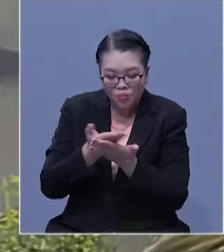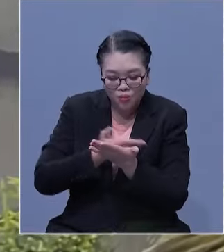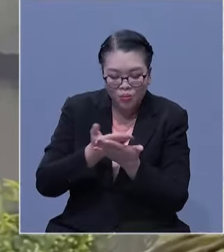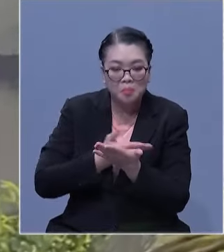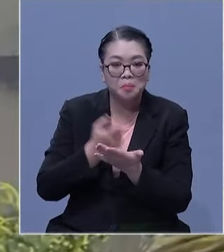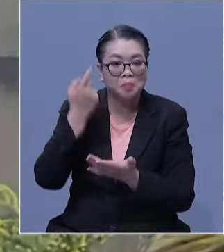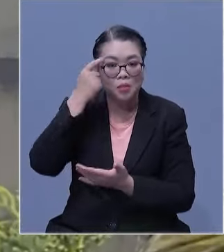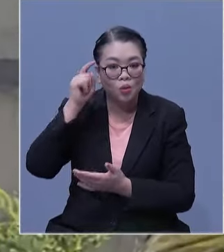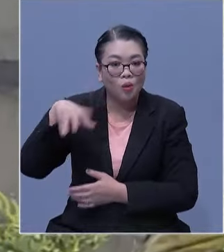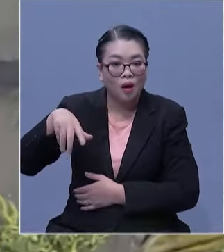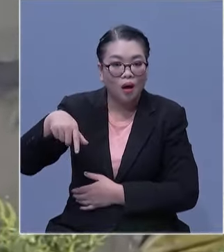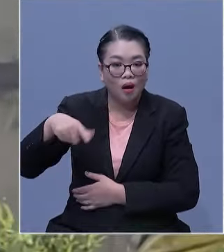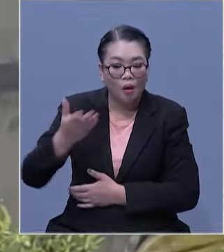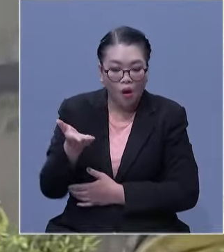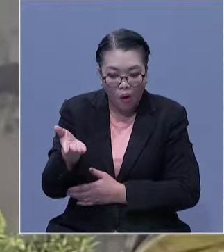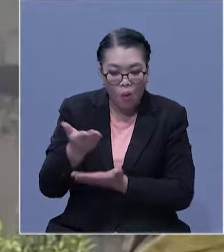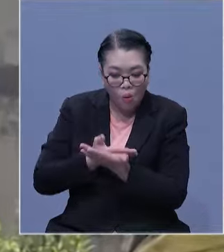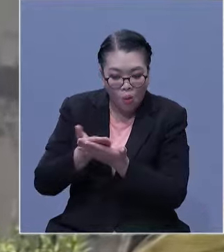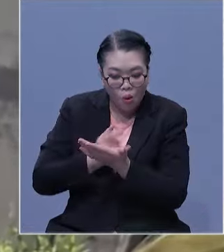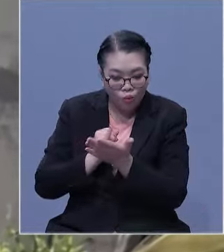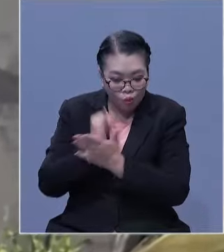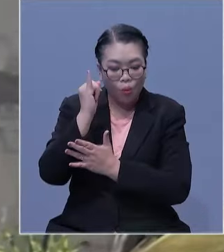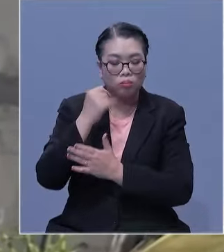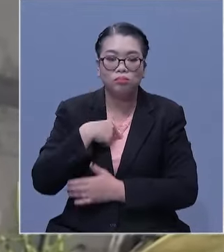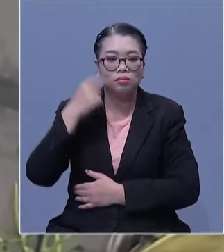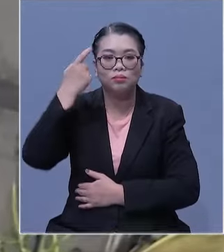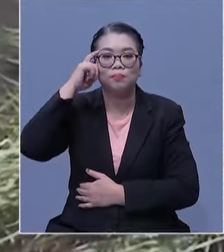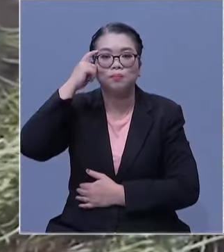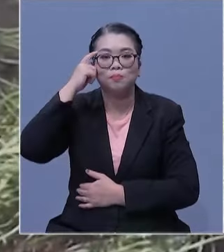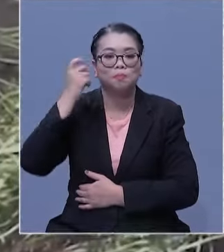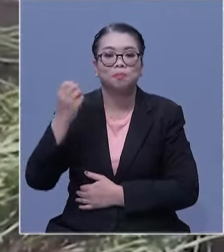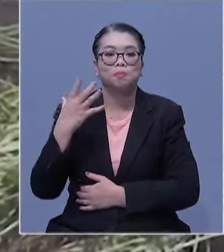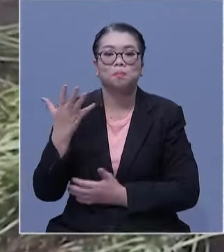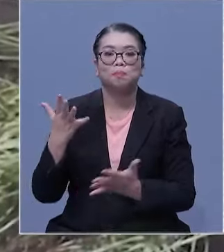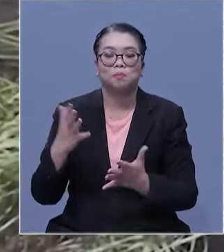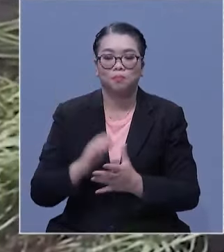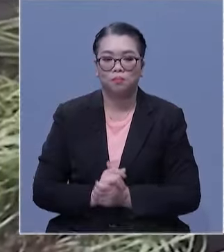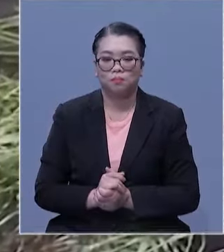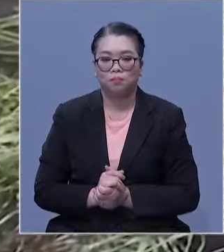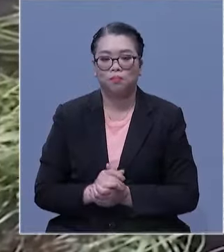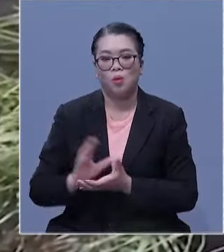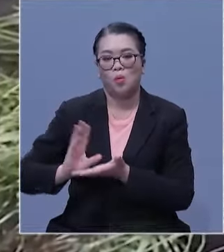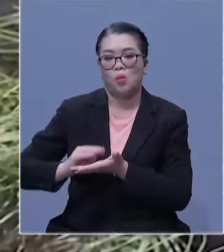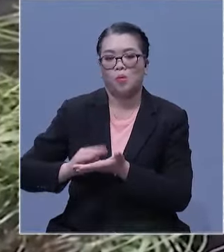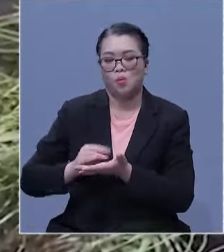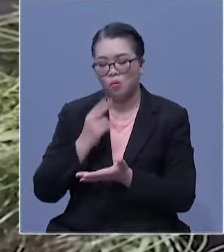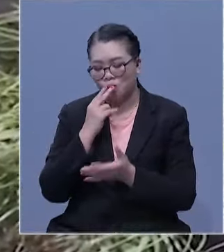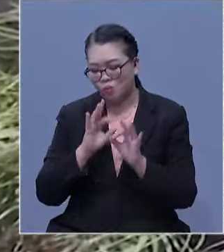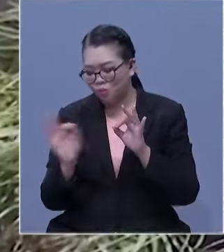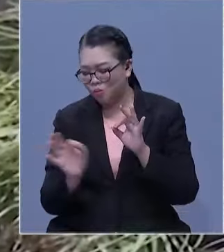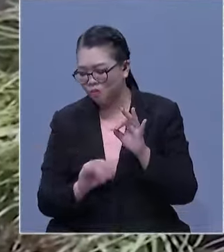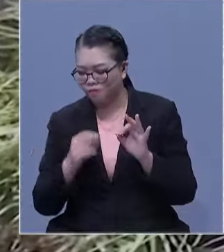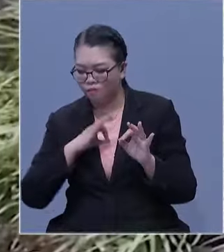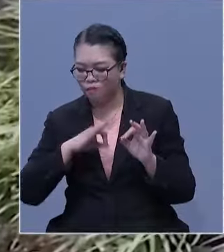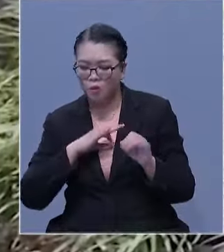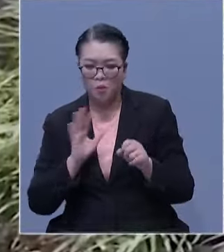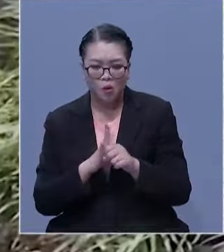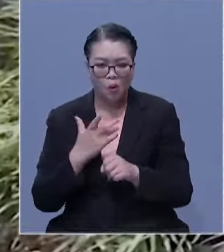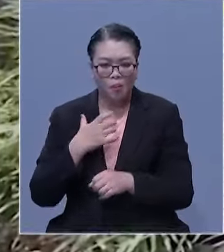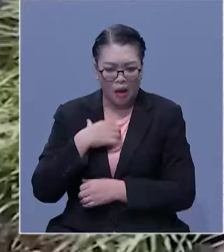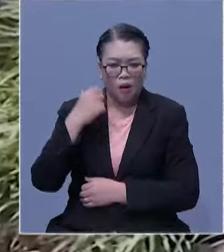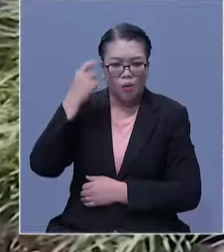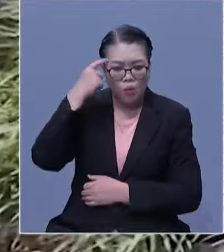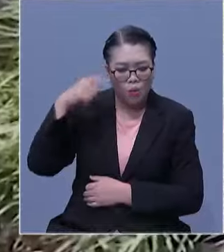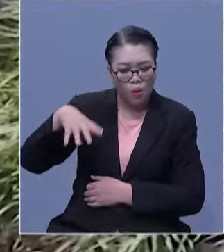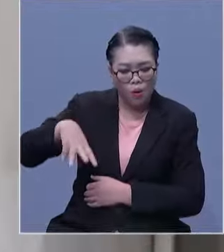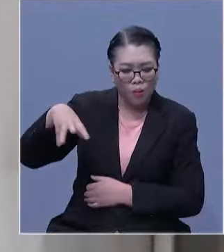ไม่เคยรู้วามีคนมาขอหวยแล้ถูกแต่เนอข่วก็ข้อมูลมจะไม่ครบนะคุจอยผมกอยากจะรู้ว่